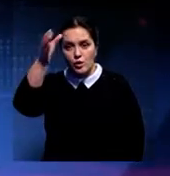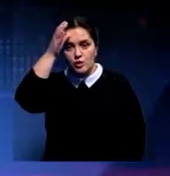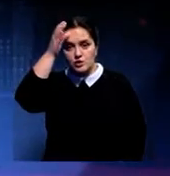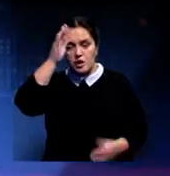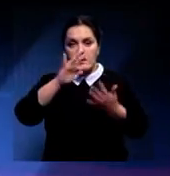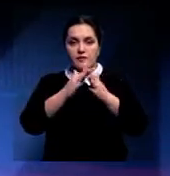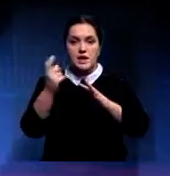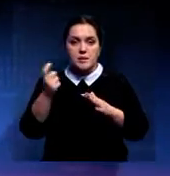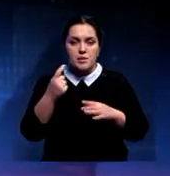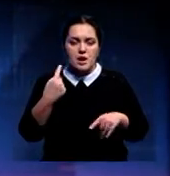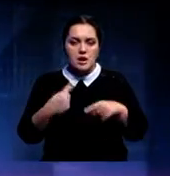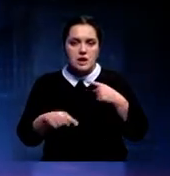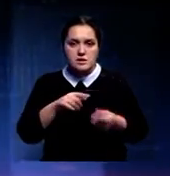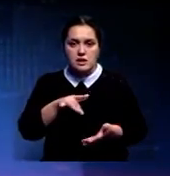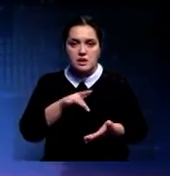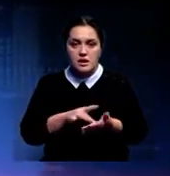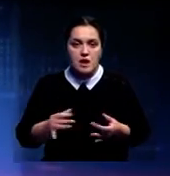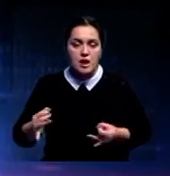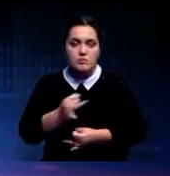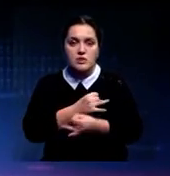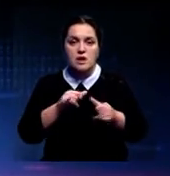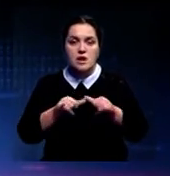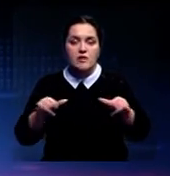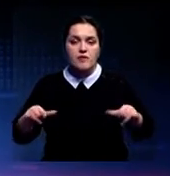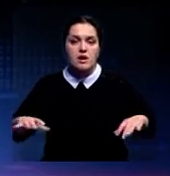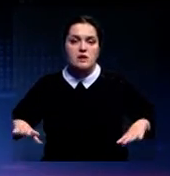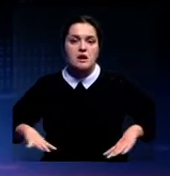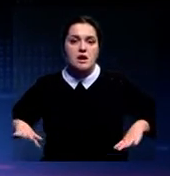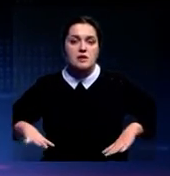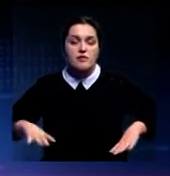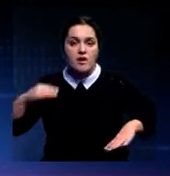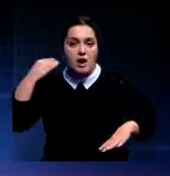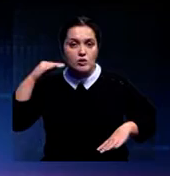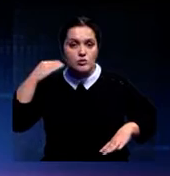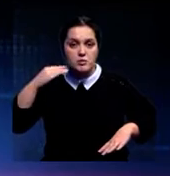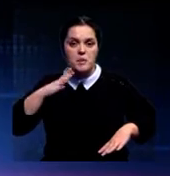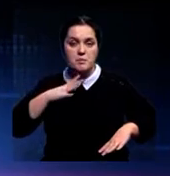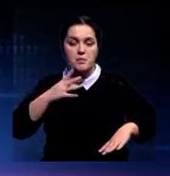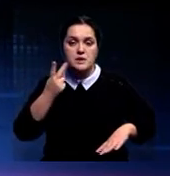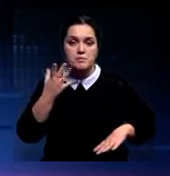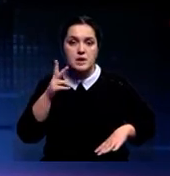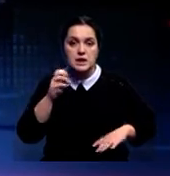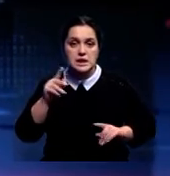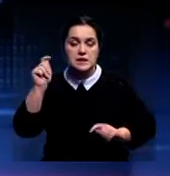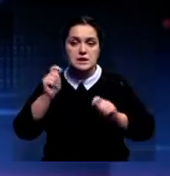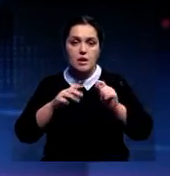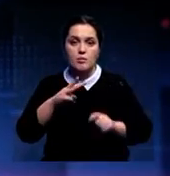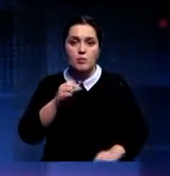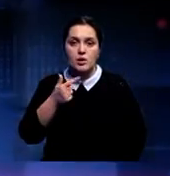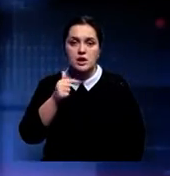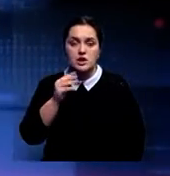Ученые и фермеры из разных регионов страны обсудили развитие коневодства. В Актобе прошел семинар, посвященный